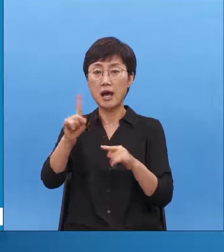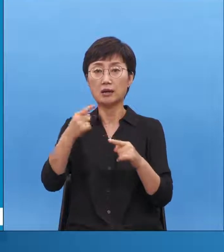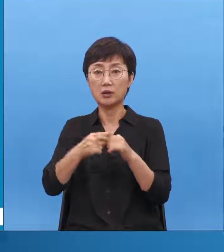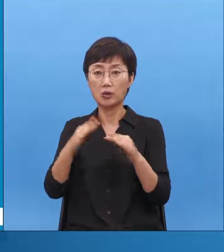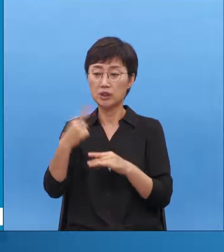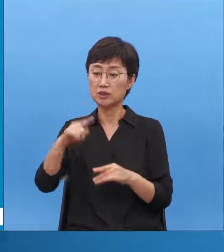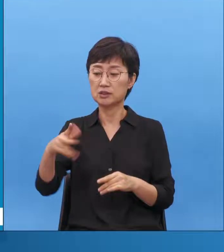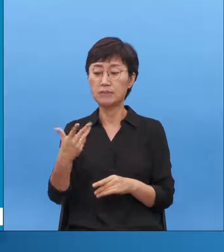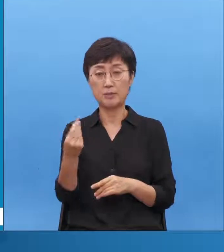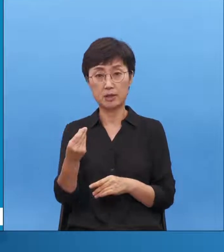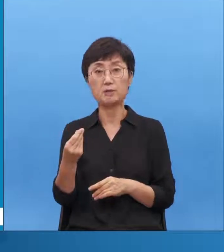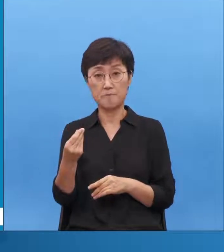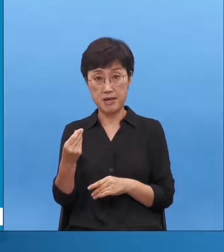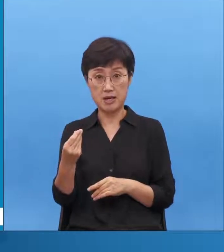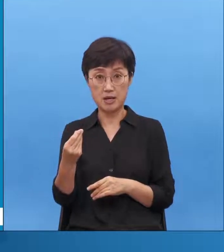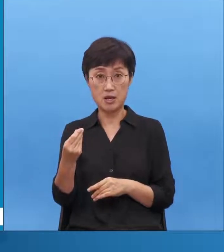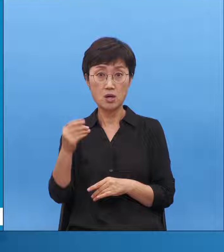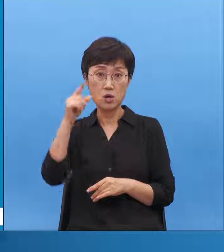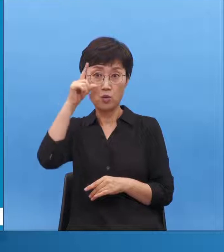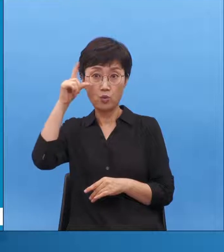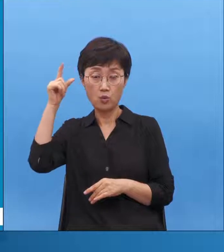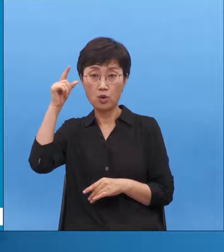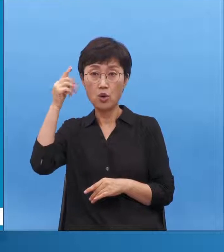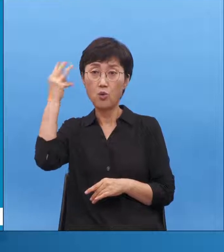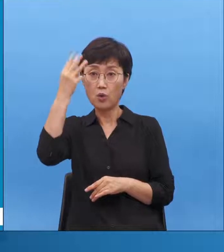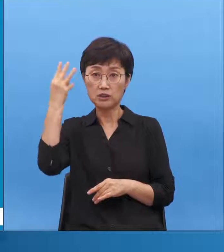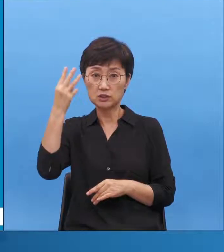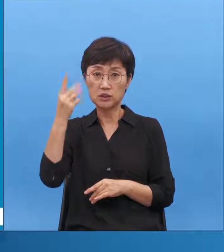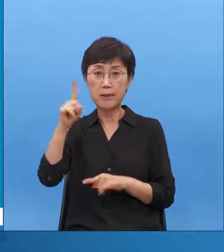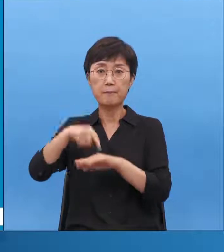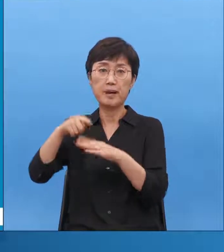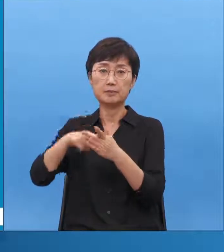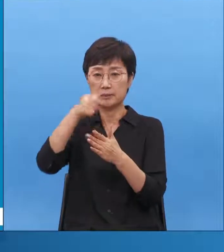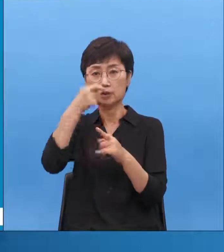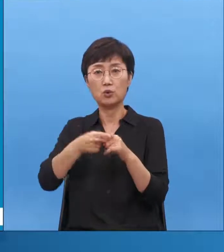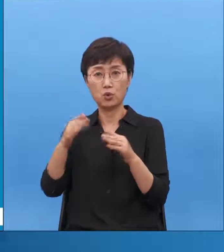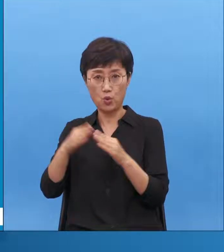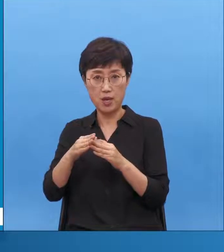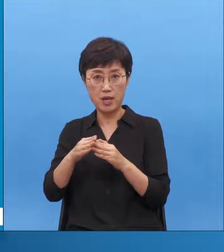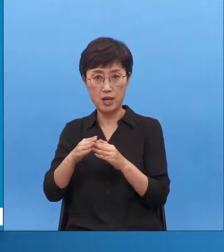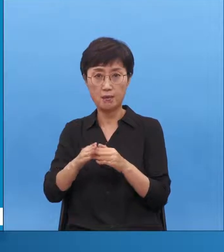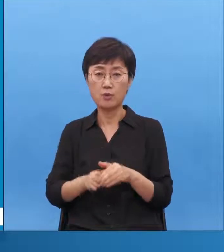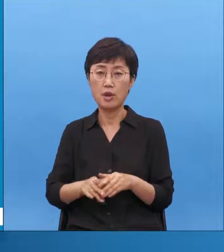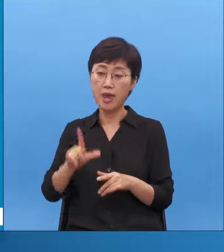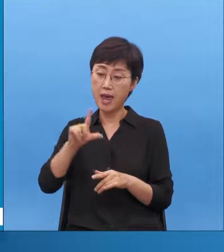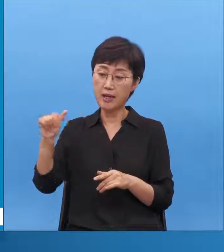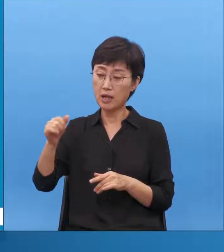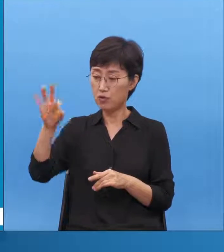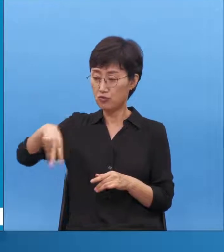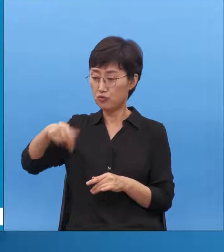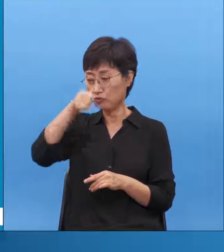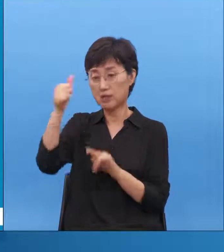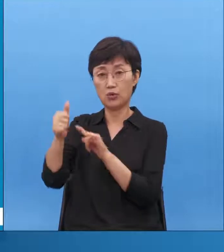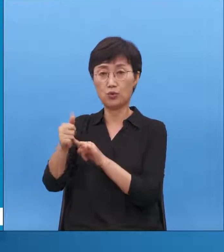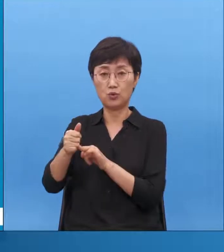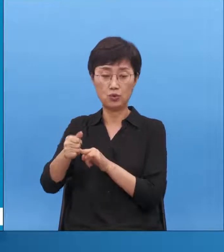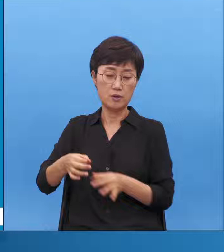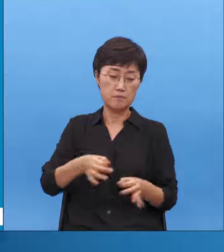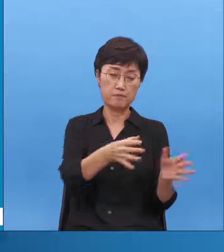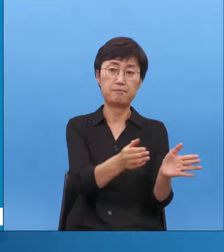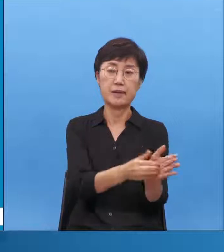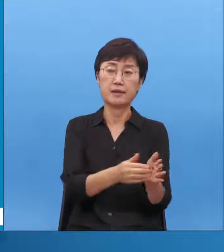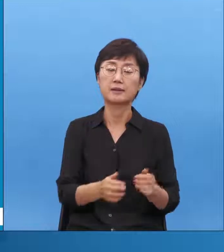원, 워싱턴 한마음 장로교회에서 1,300여만 원, 미국 LA 유영호 장로가 1,000만 원을 각각